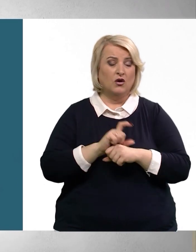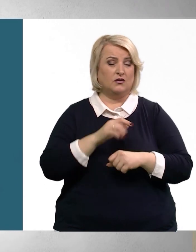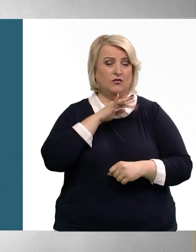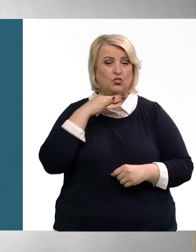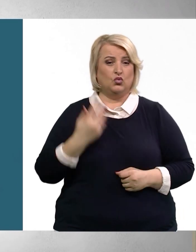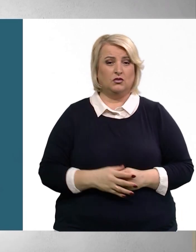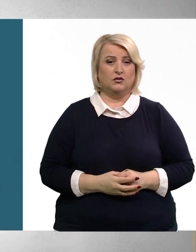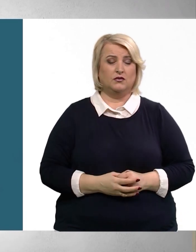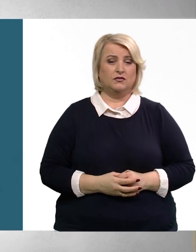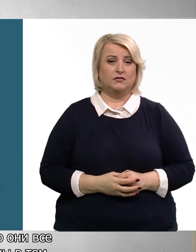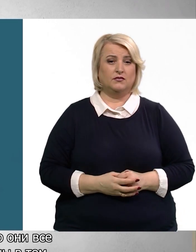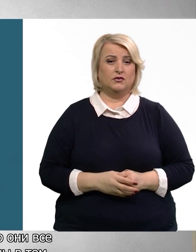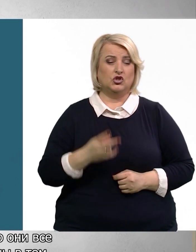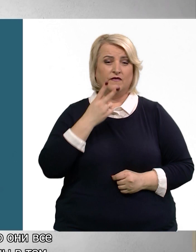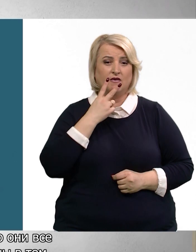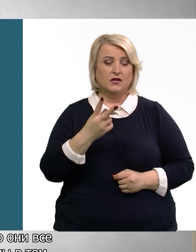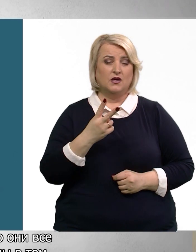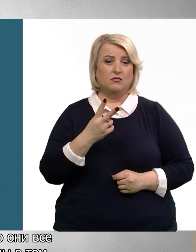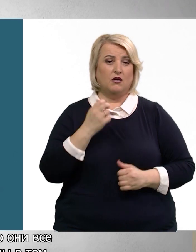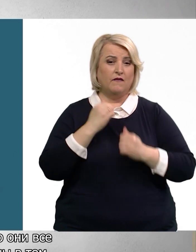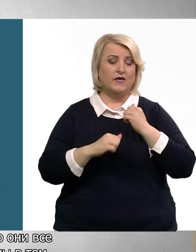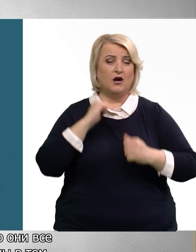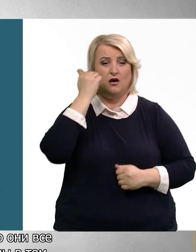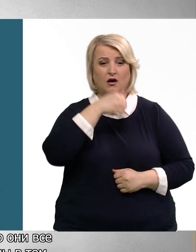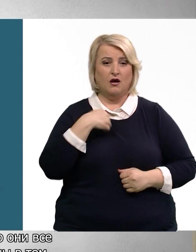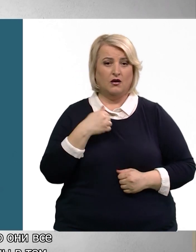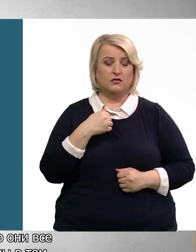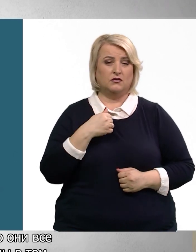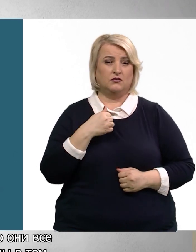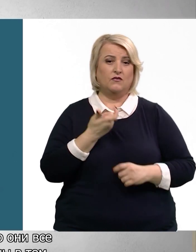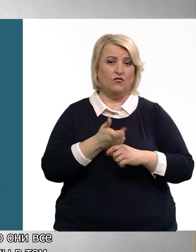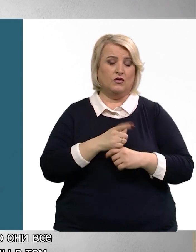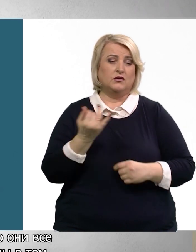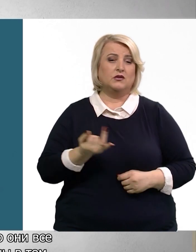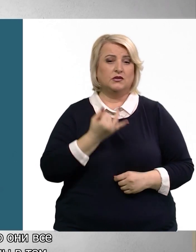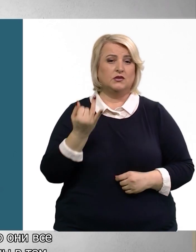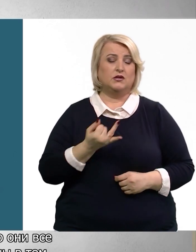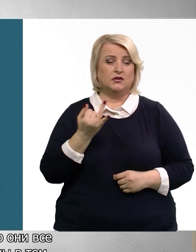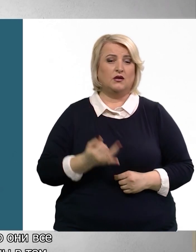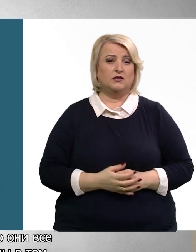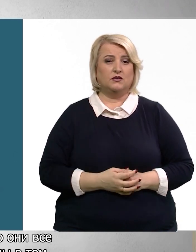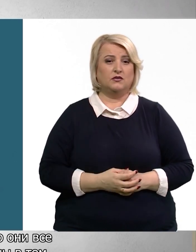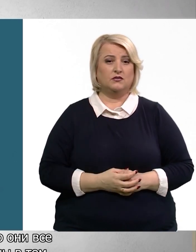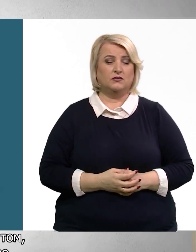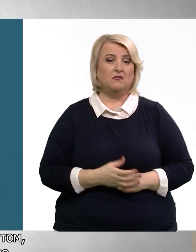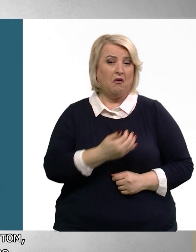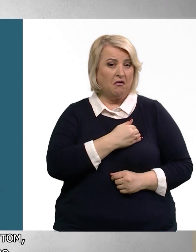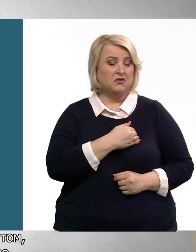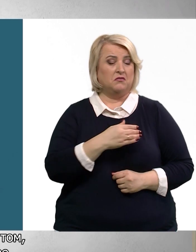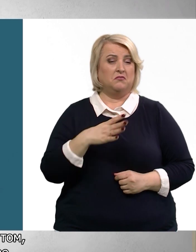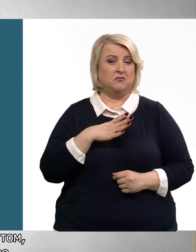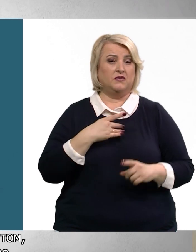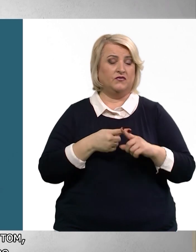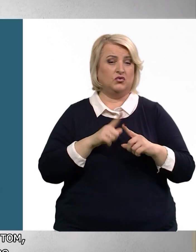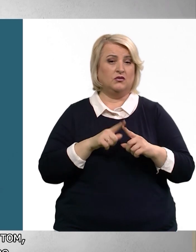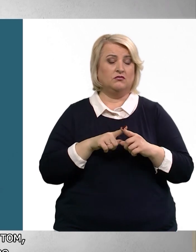dezvoltat foarte, foarte mult și vedem din an în an, ei sunt foarte interesați să